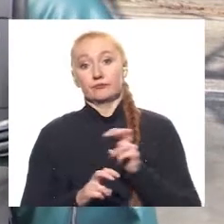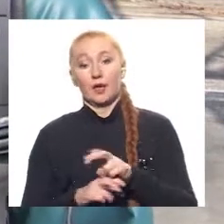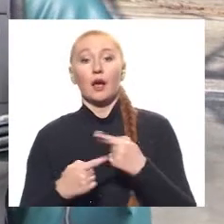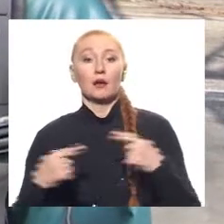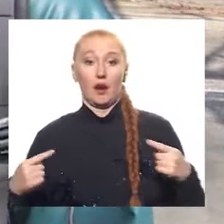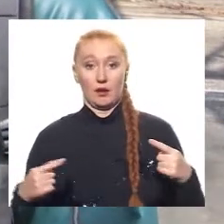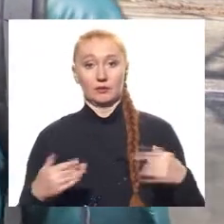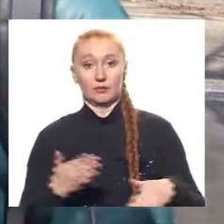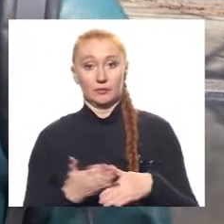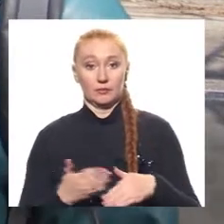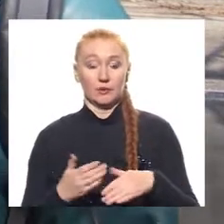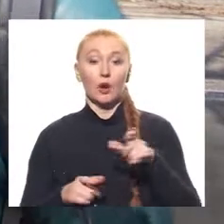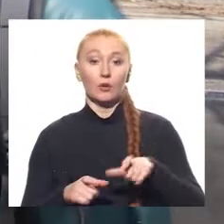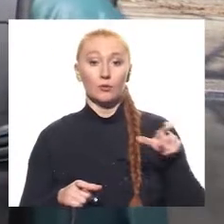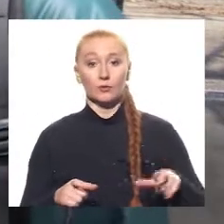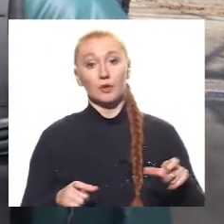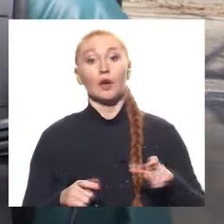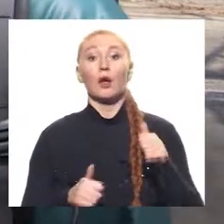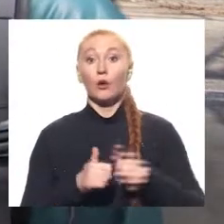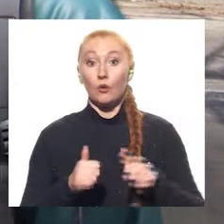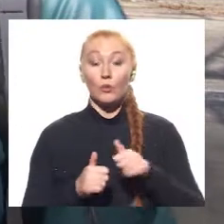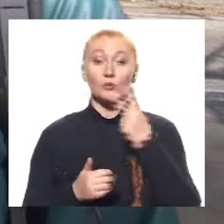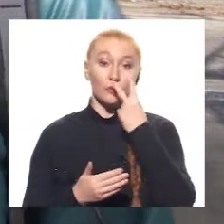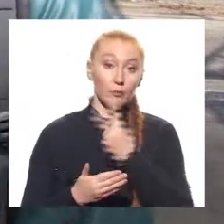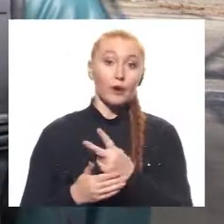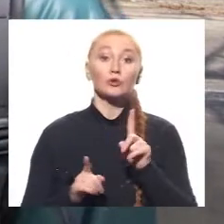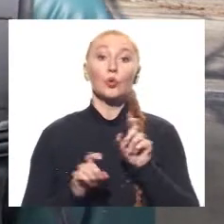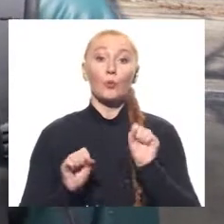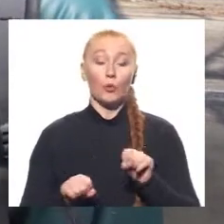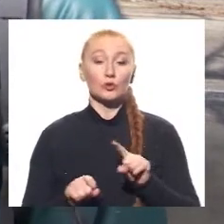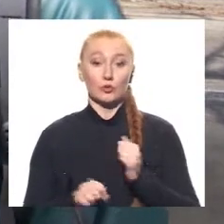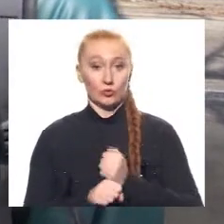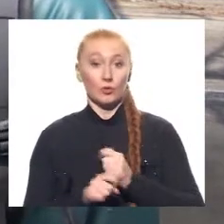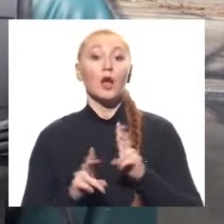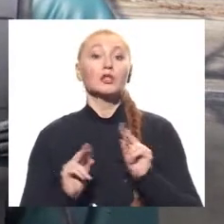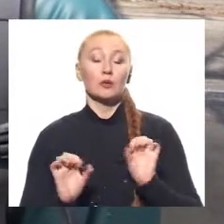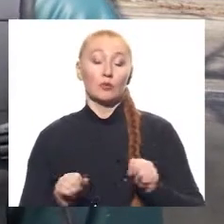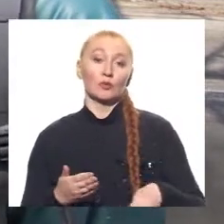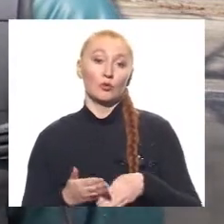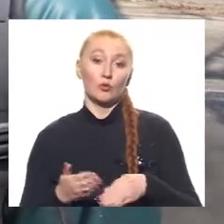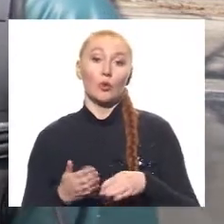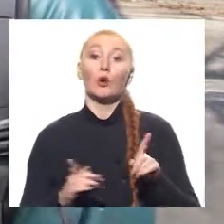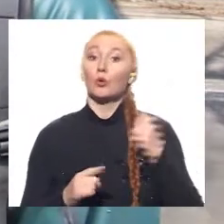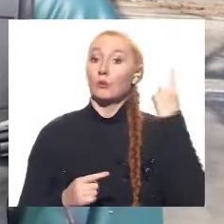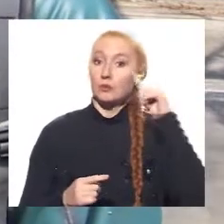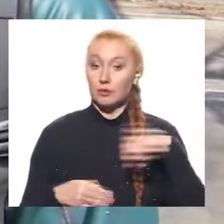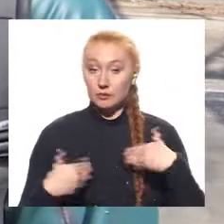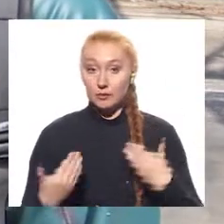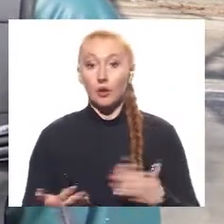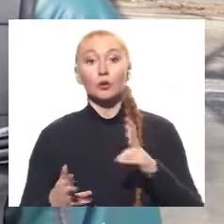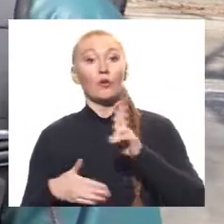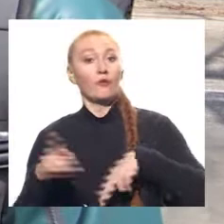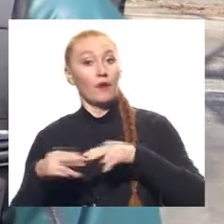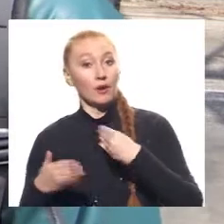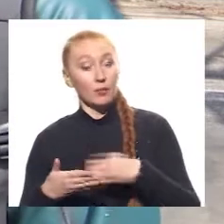людей. Ідея залучити різних людей. Кожен бачить, що він може зробити, чим допомогти. Хтось ділиться ідеями, хтось купує фарби